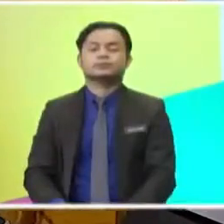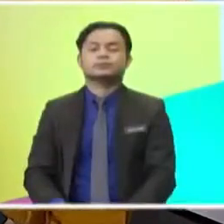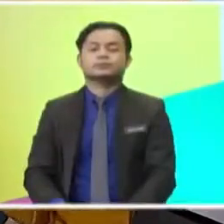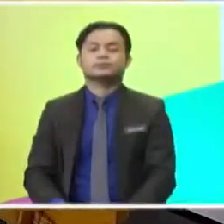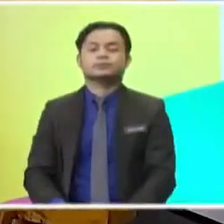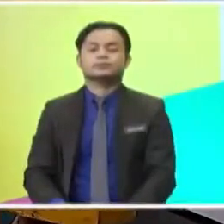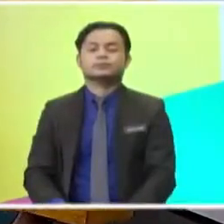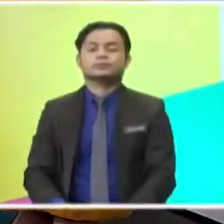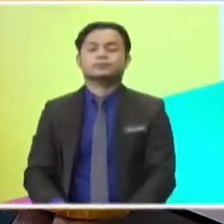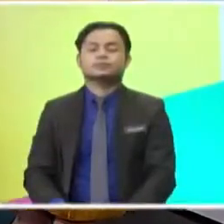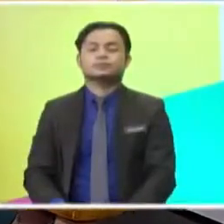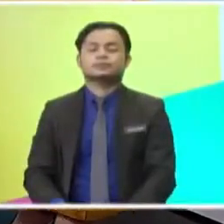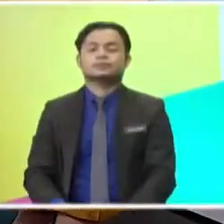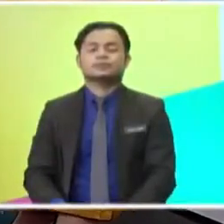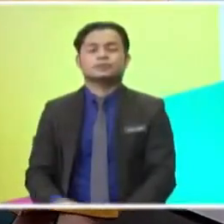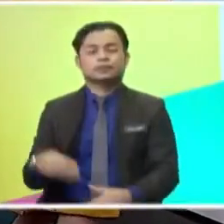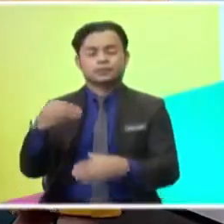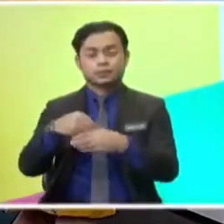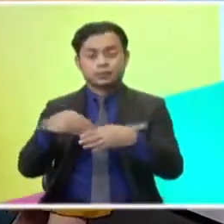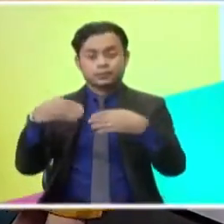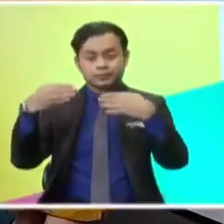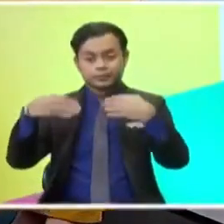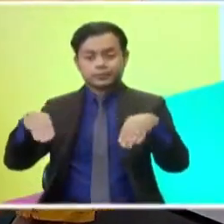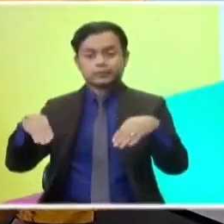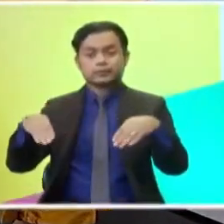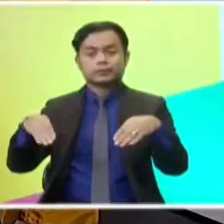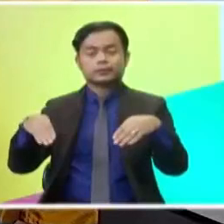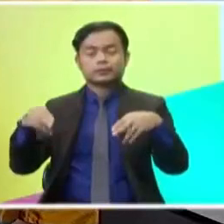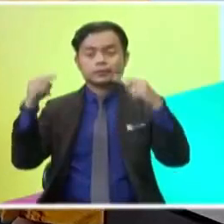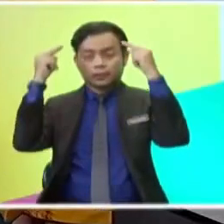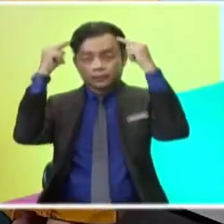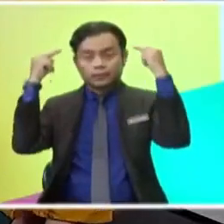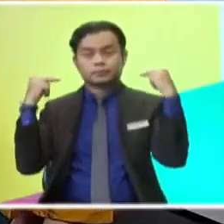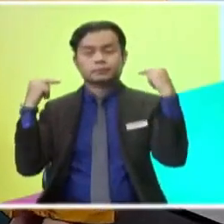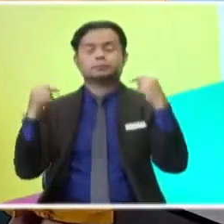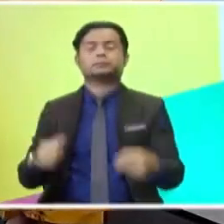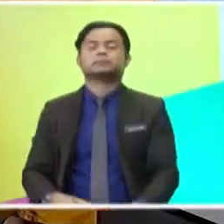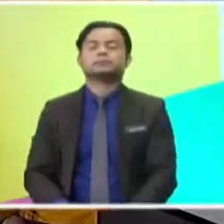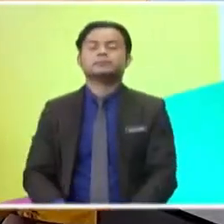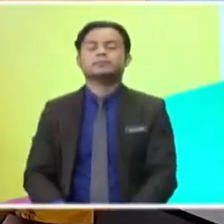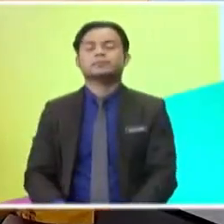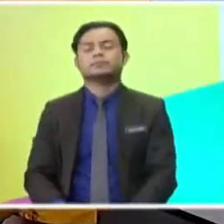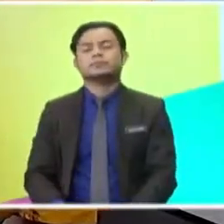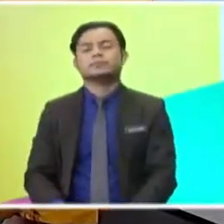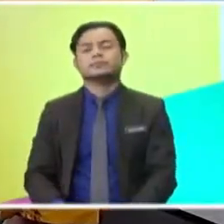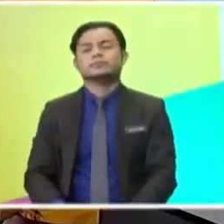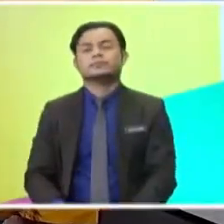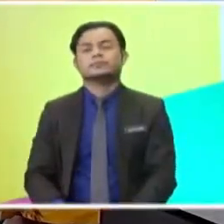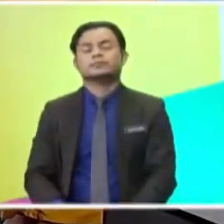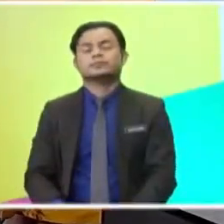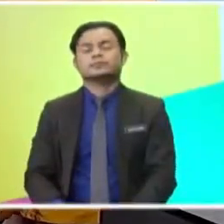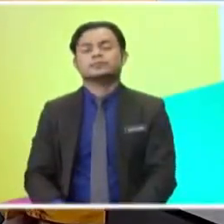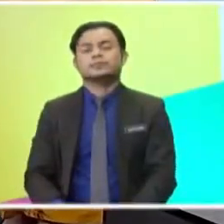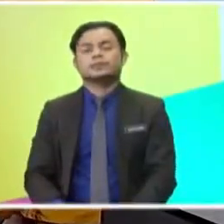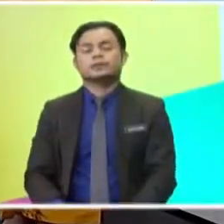Okay, teruskan bidang Cikgu. Kehakiman. Bidang kehakiman pula. Bidang kehakiman, Yang di-Pertuan Agong ini berkuasa melantik hakim mahkamah